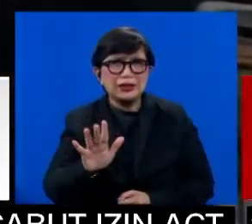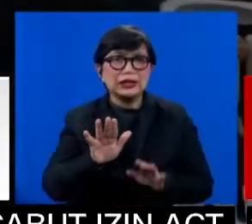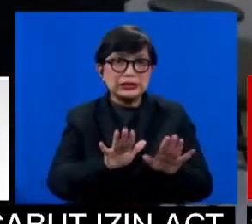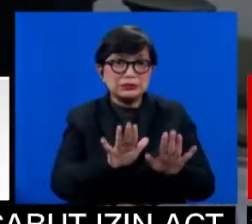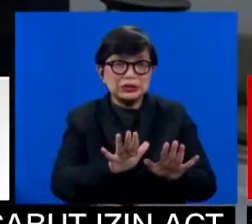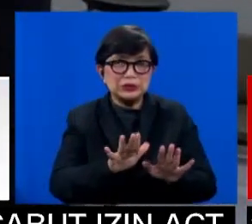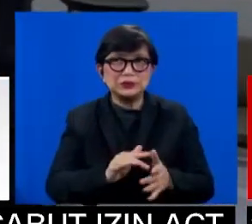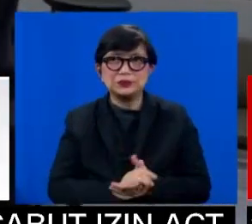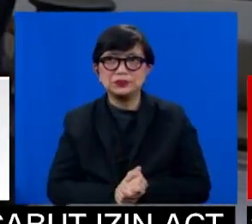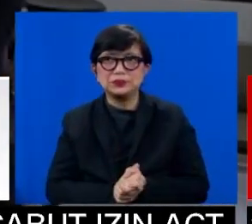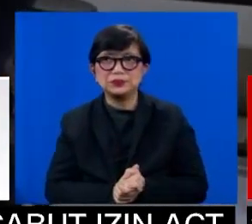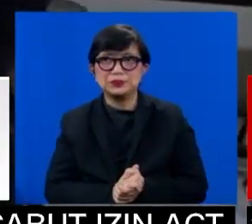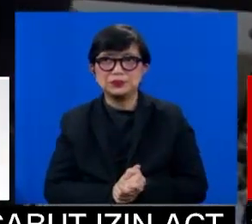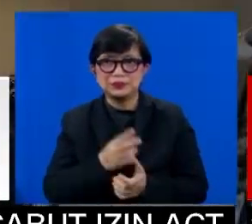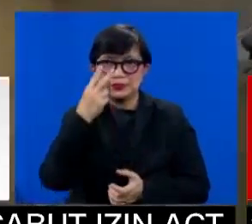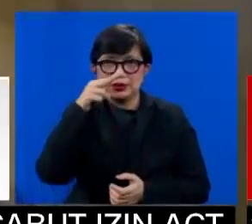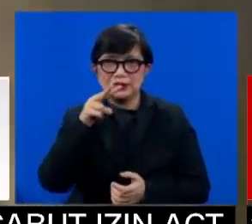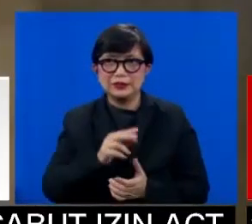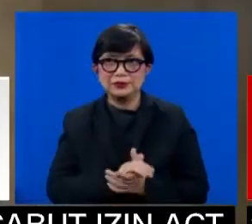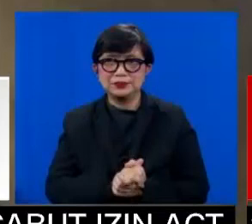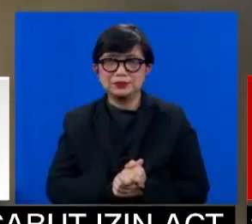Pak E, di sini Pak E ya.